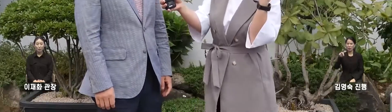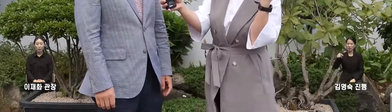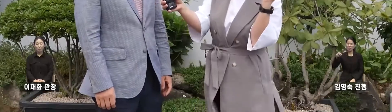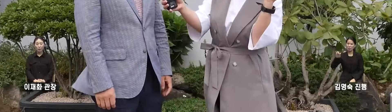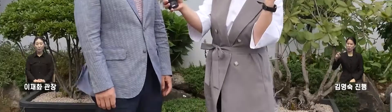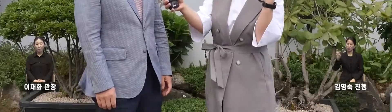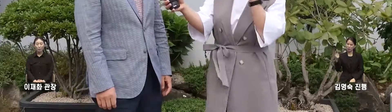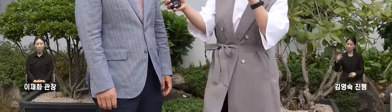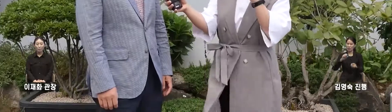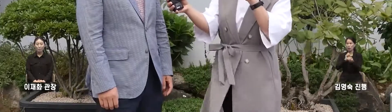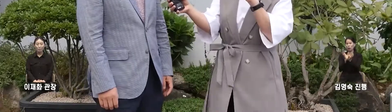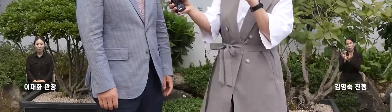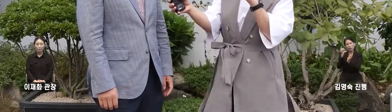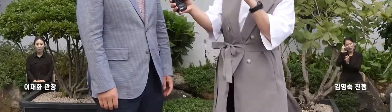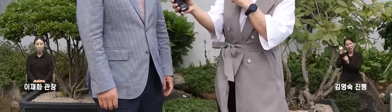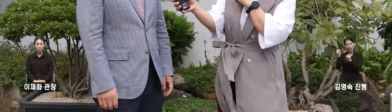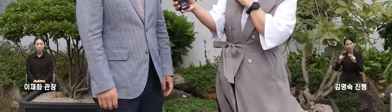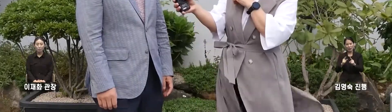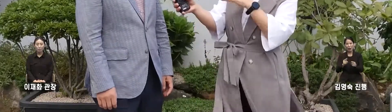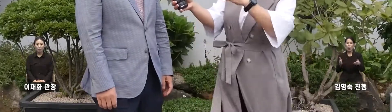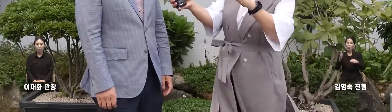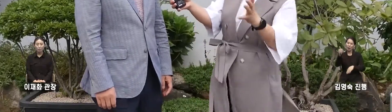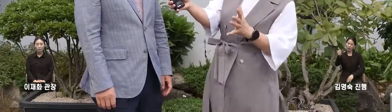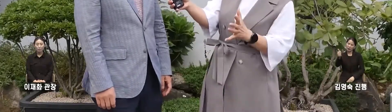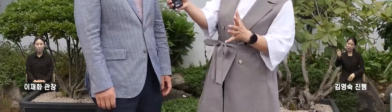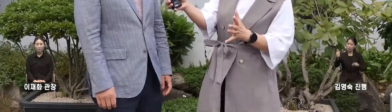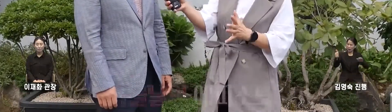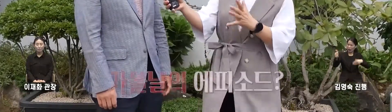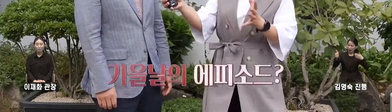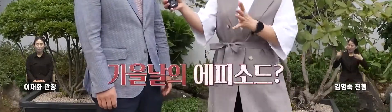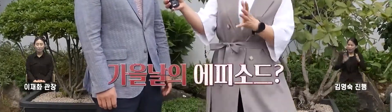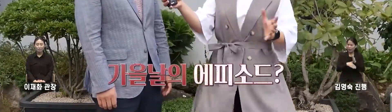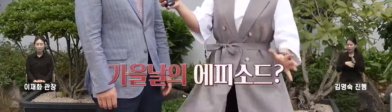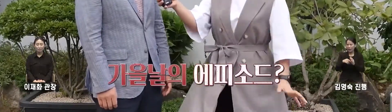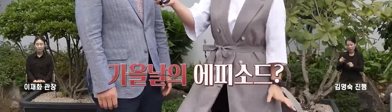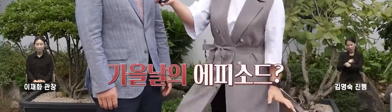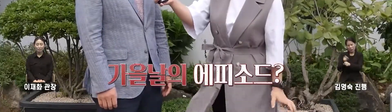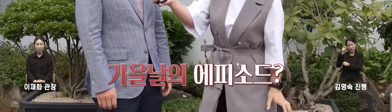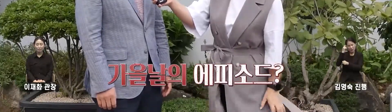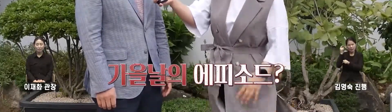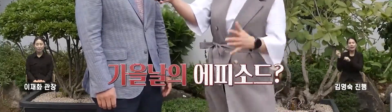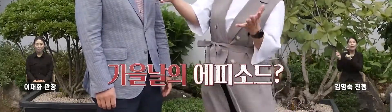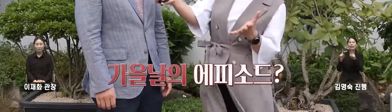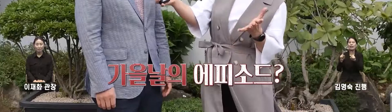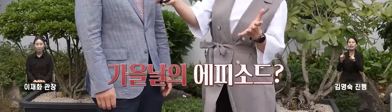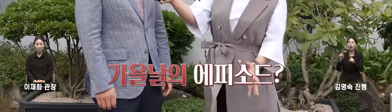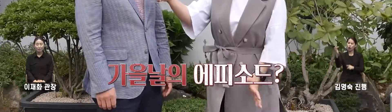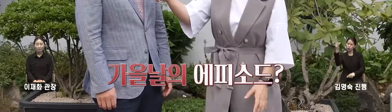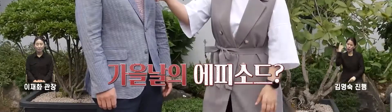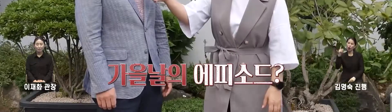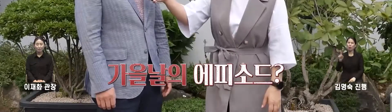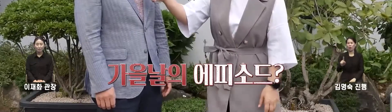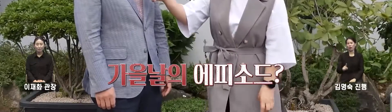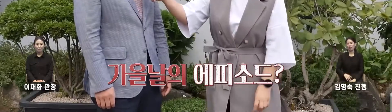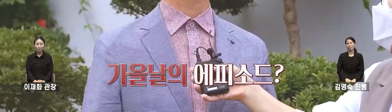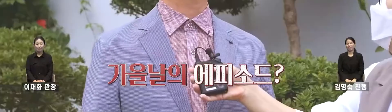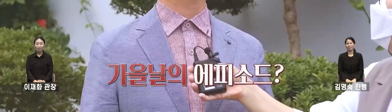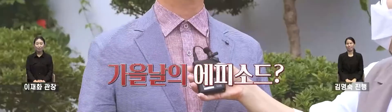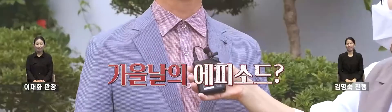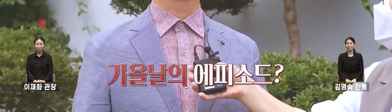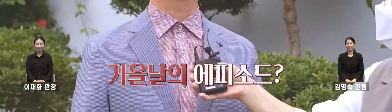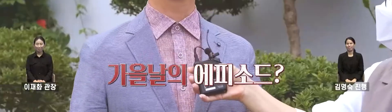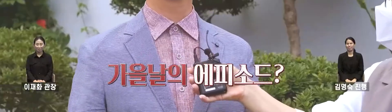코스모스도 생각나고 뭐 그러는데 우리 관장님은 가을하면 특별히 뭐 이렇게 생각나는 거, 추억거리 뭐 있으신가요?